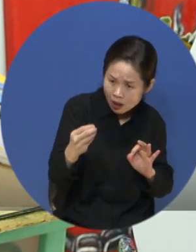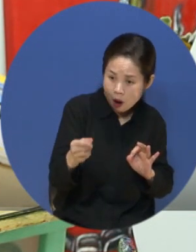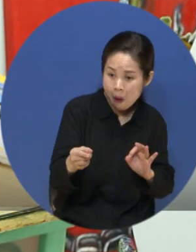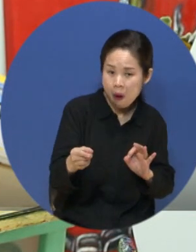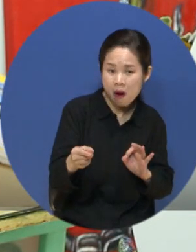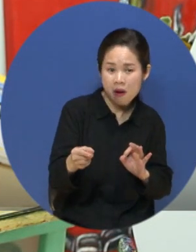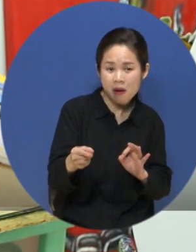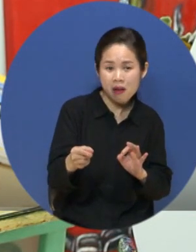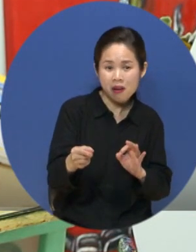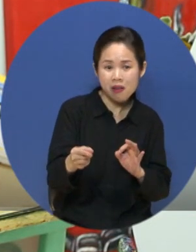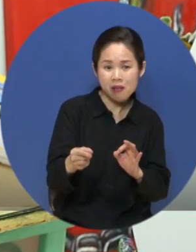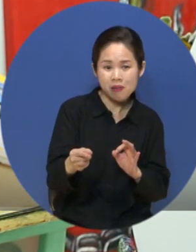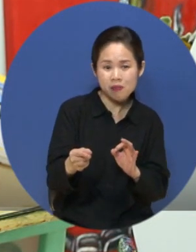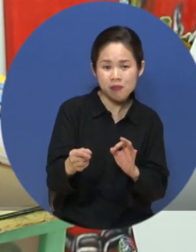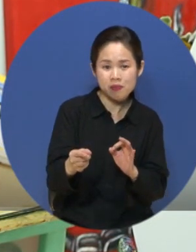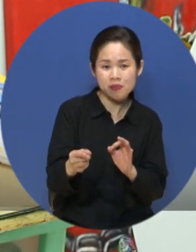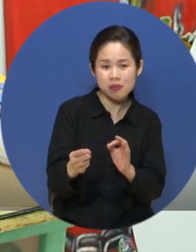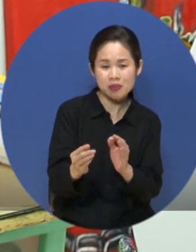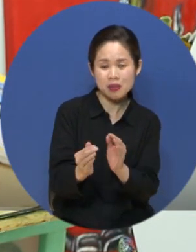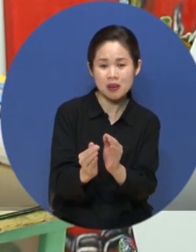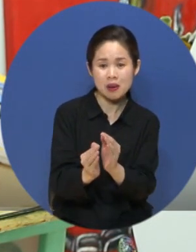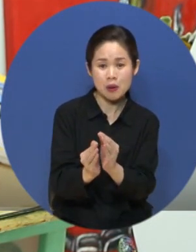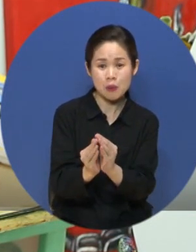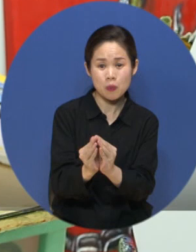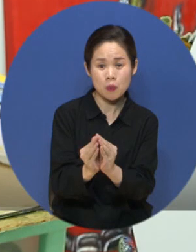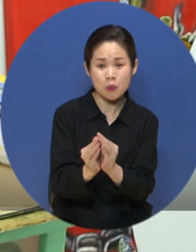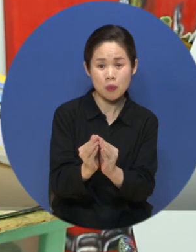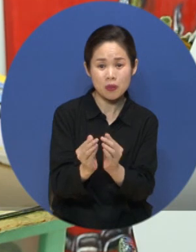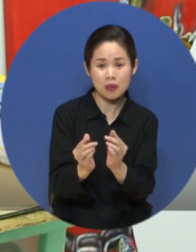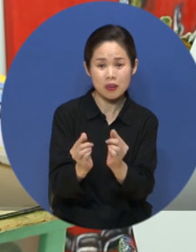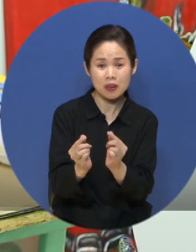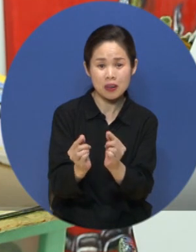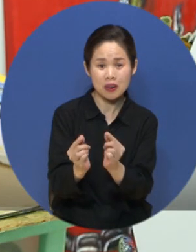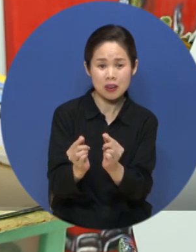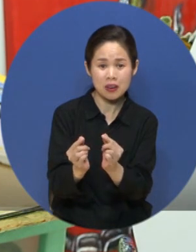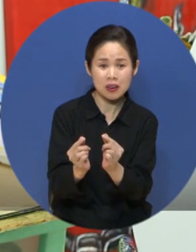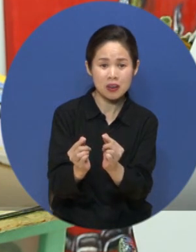어떻게 찾은 빛을